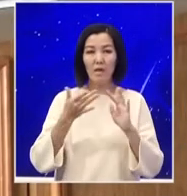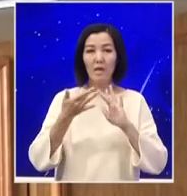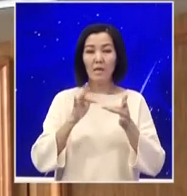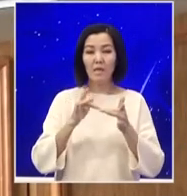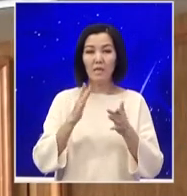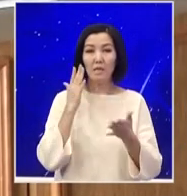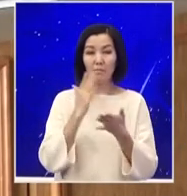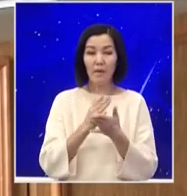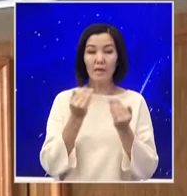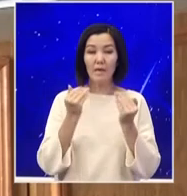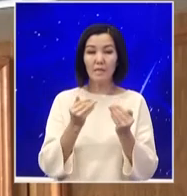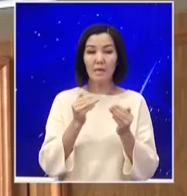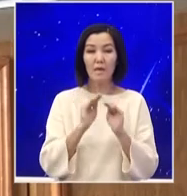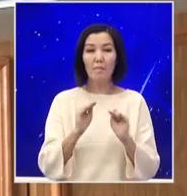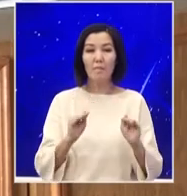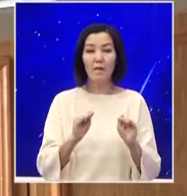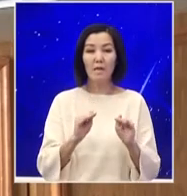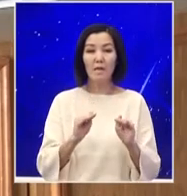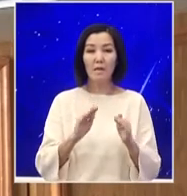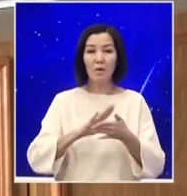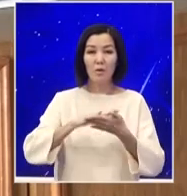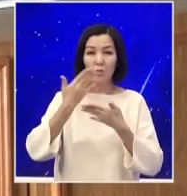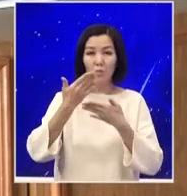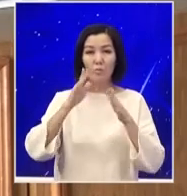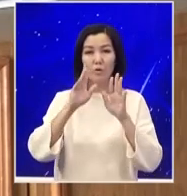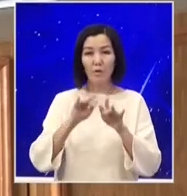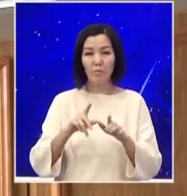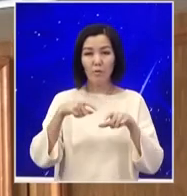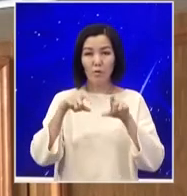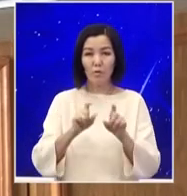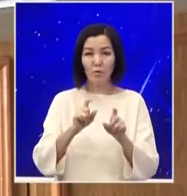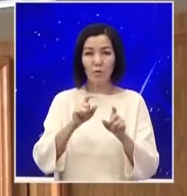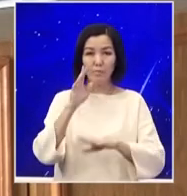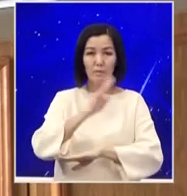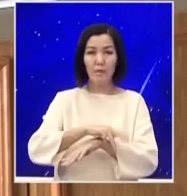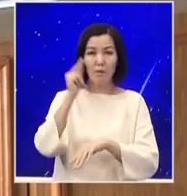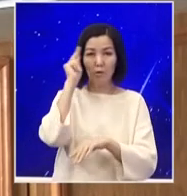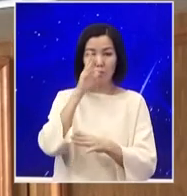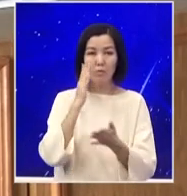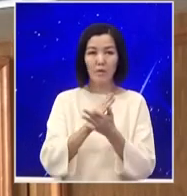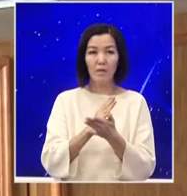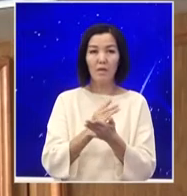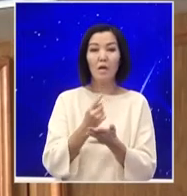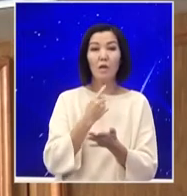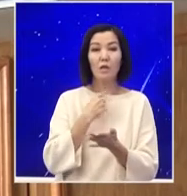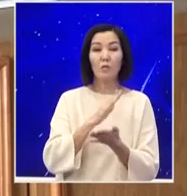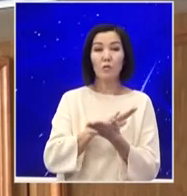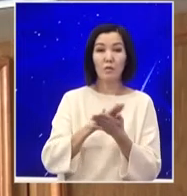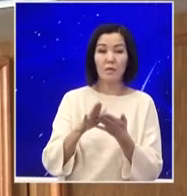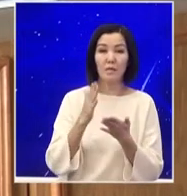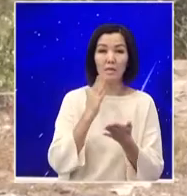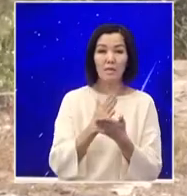түзелді. Балалар сабақ оқығандар жақсы болып отыр. Бәрі түсінікті, апайдың дауысы бәрі естіліп